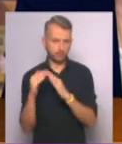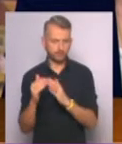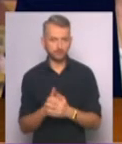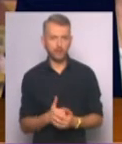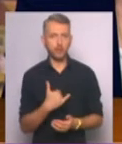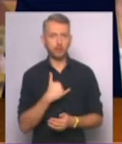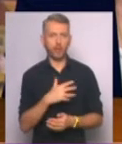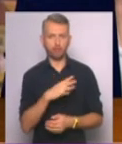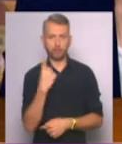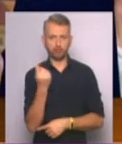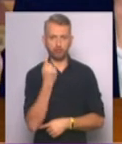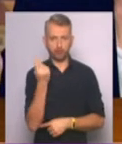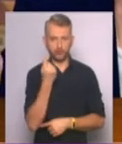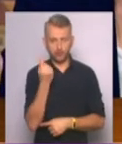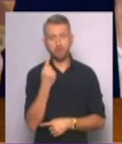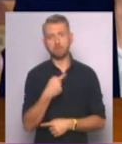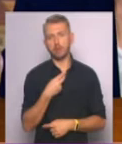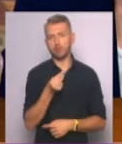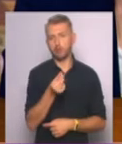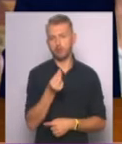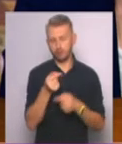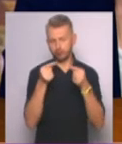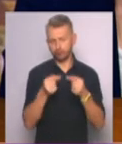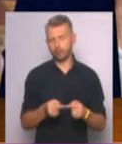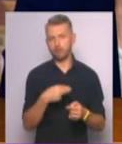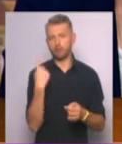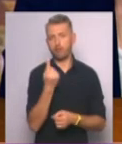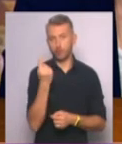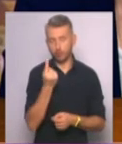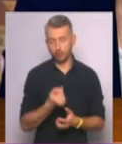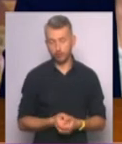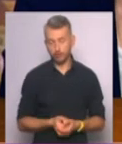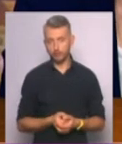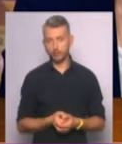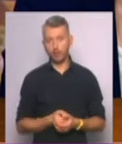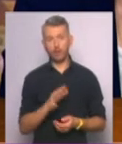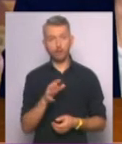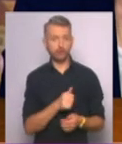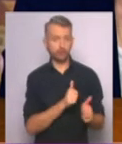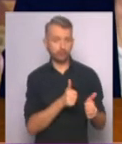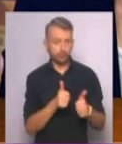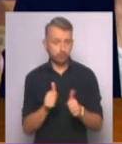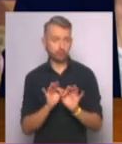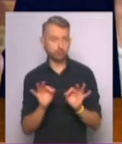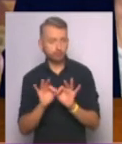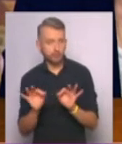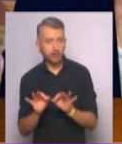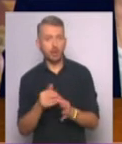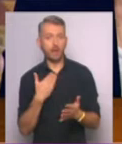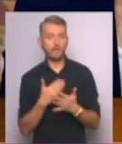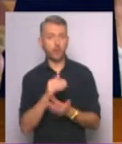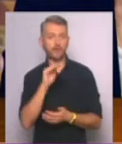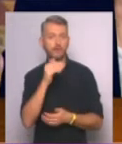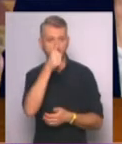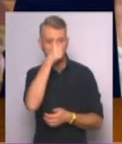был счетчик, и мы платили по счетчику. Так. Все хорошо, все прекрасно. И вот в феврале